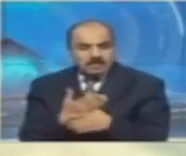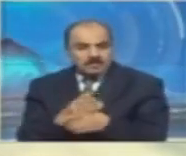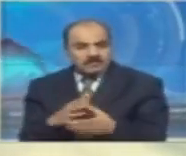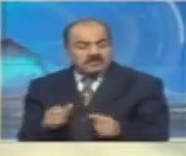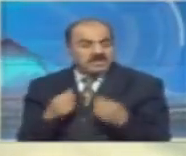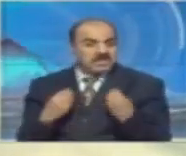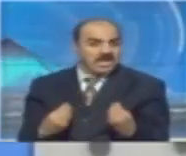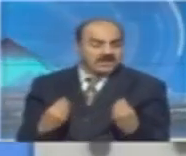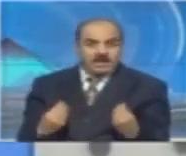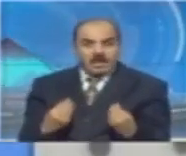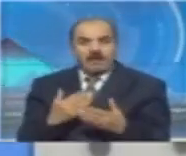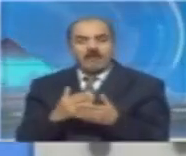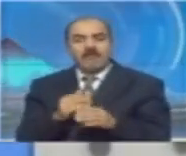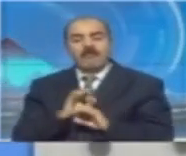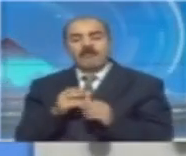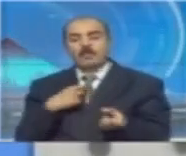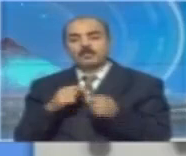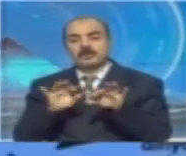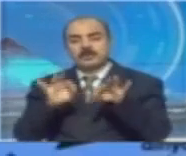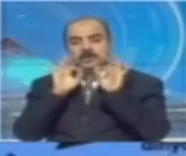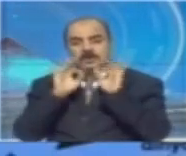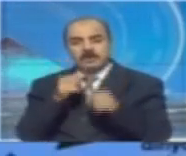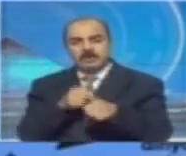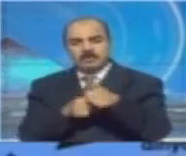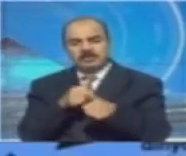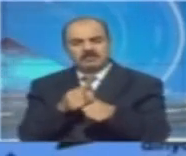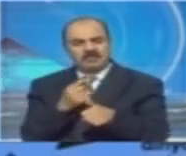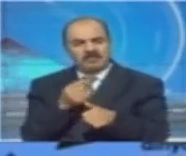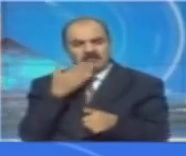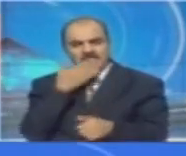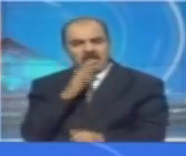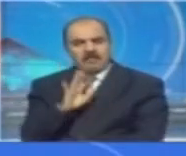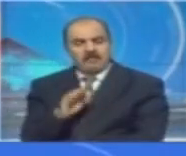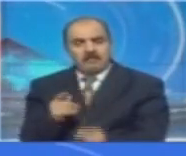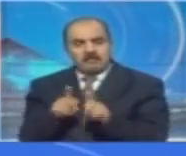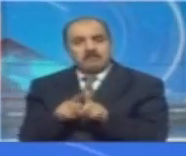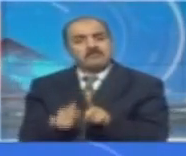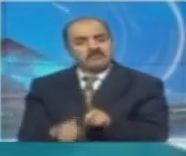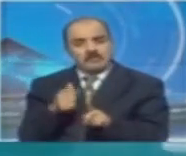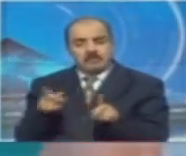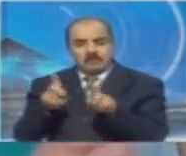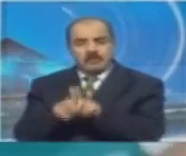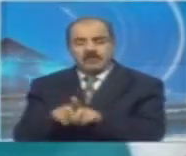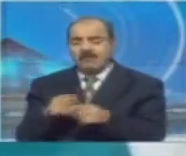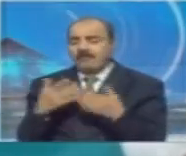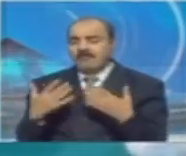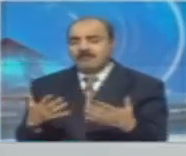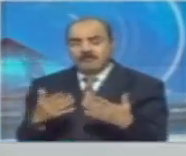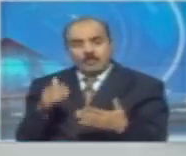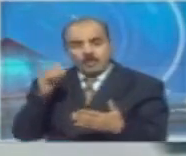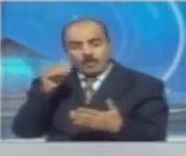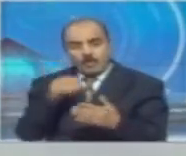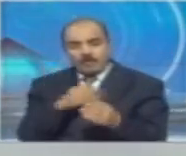اكتشافها مبكرا بواسطه ابتكار اختبار تشخصي منخفض التكلفه مع امكانيه تطبيقه بسهوله داخل